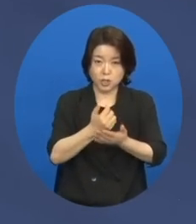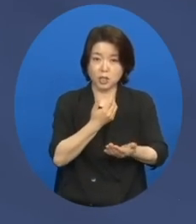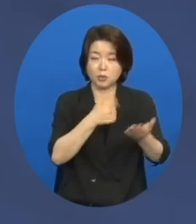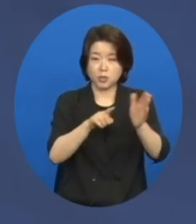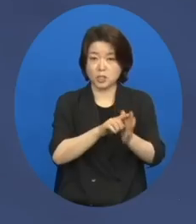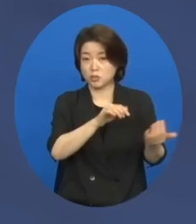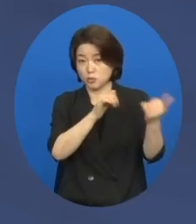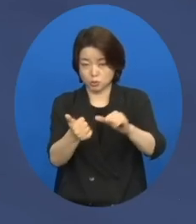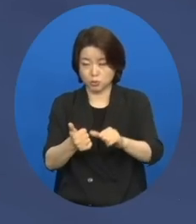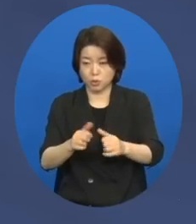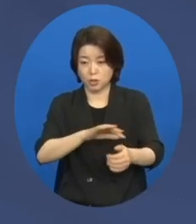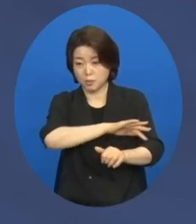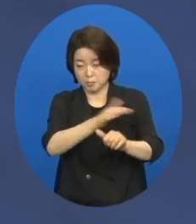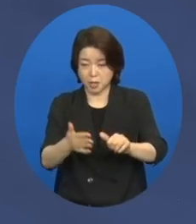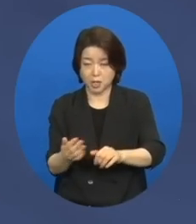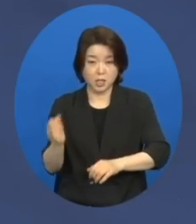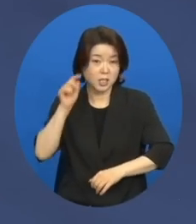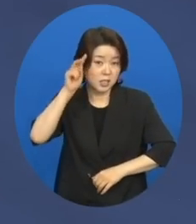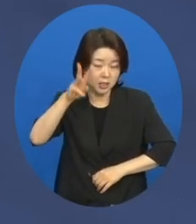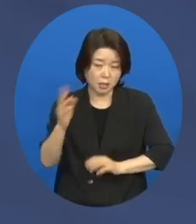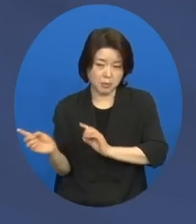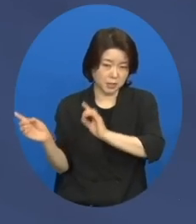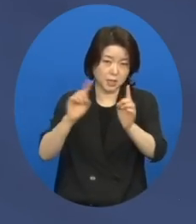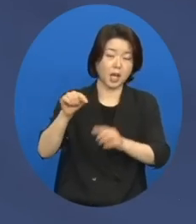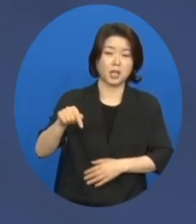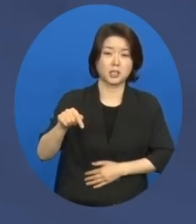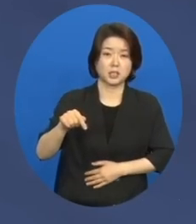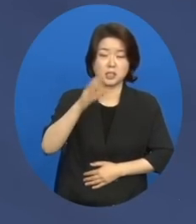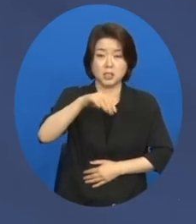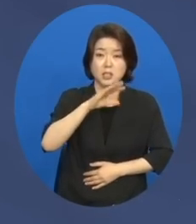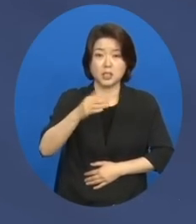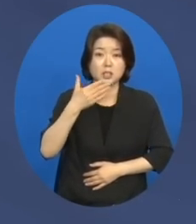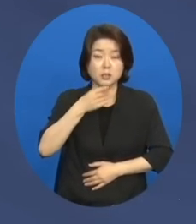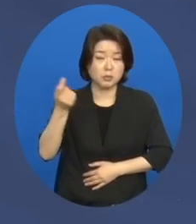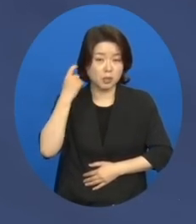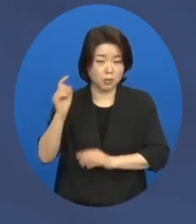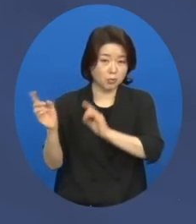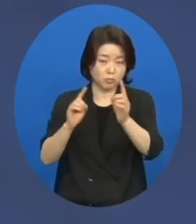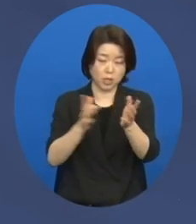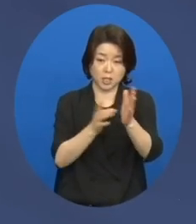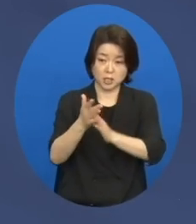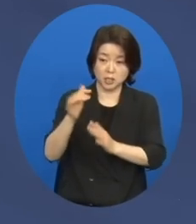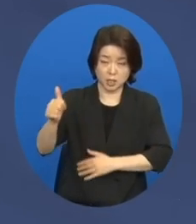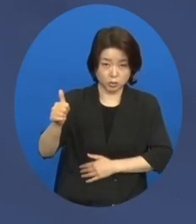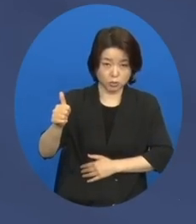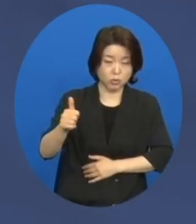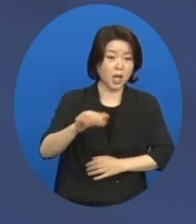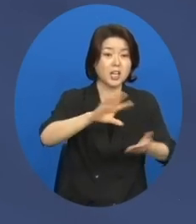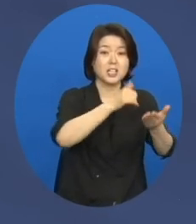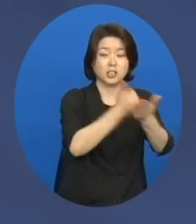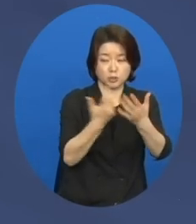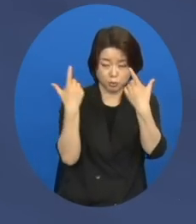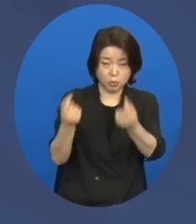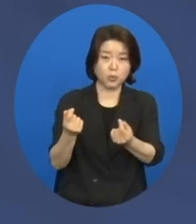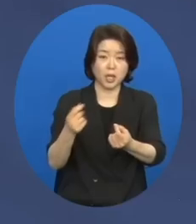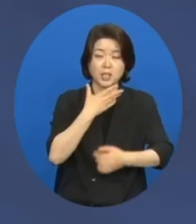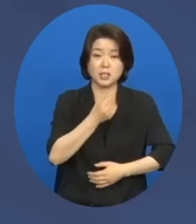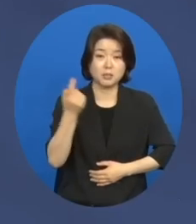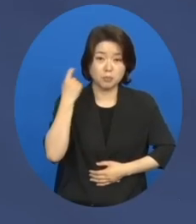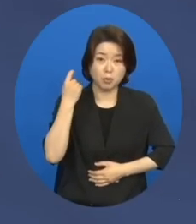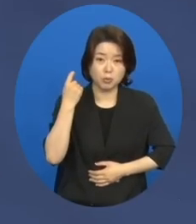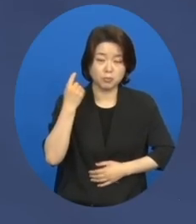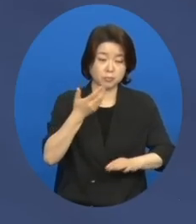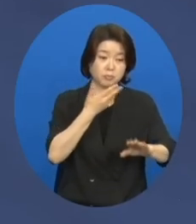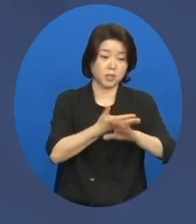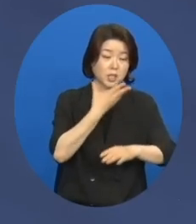죽으시고 묻혔다가 사흘 만에 다시 부활하신 이 십자가 부활의 예수가 바로 그리스도라는 이 복음을 만약에